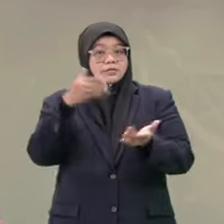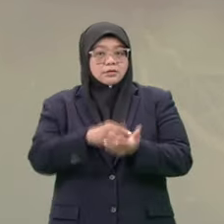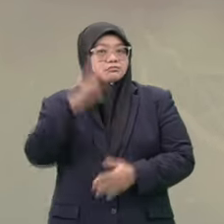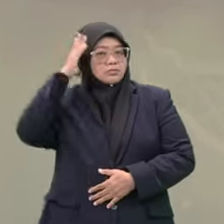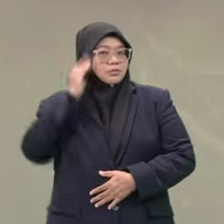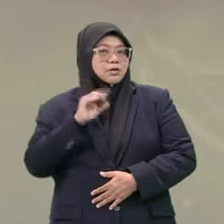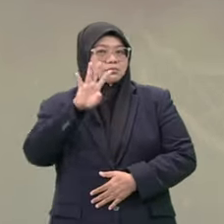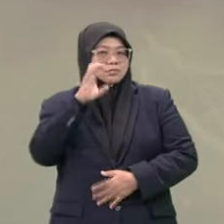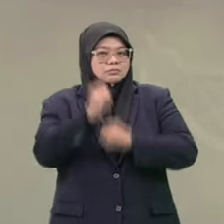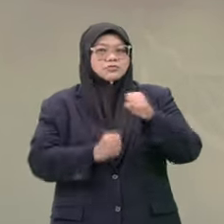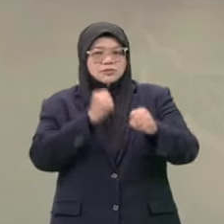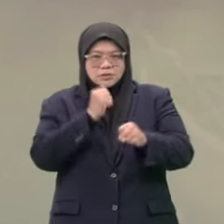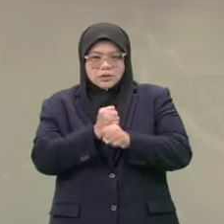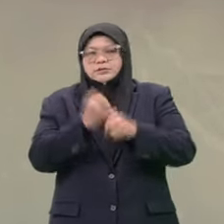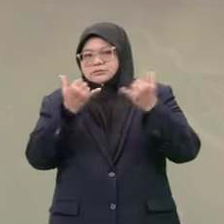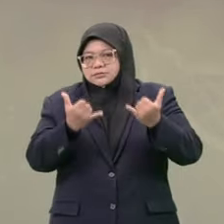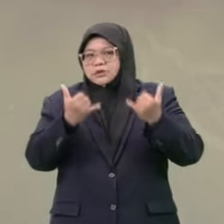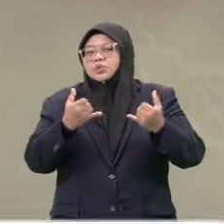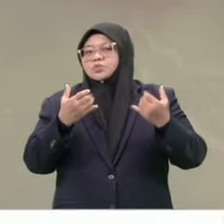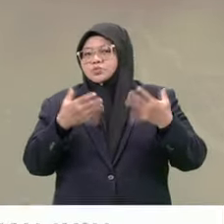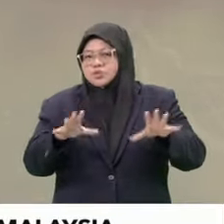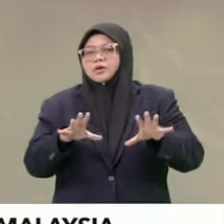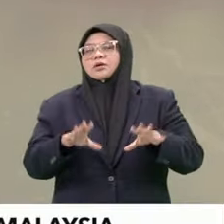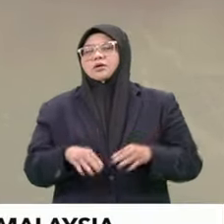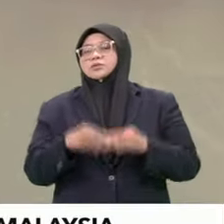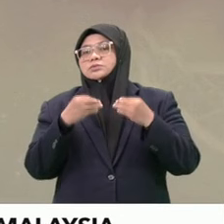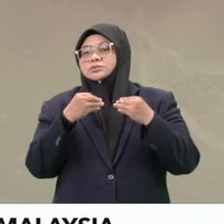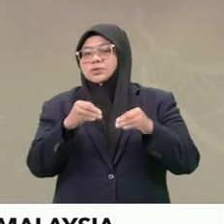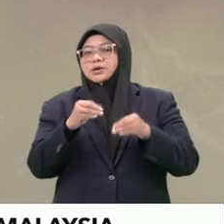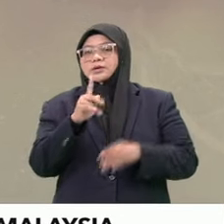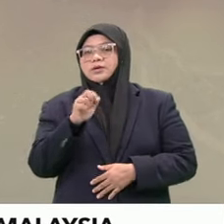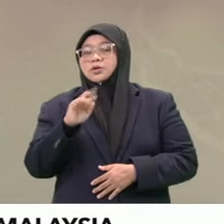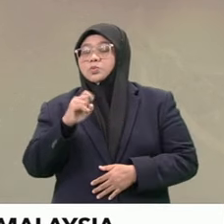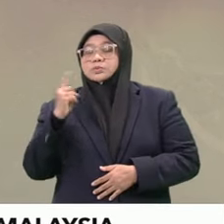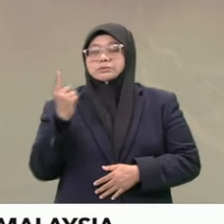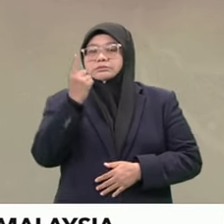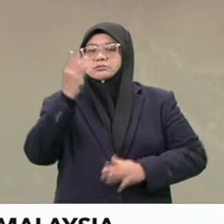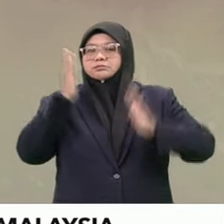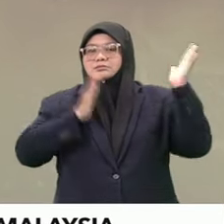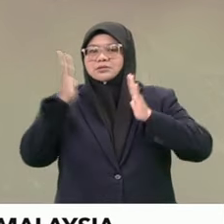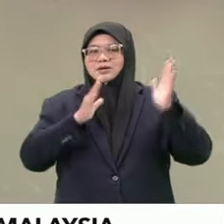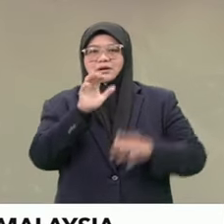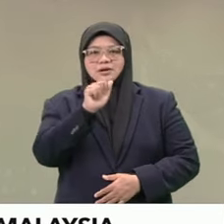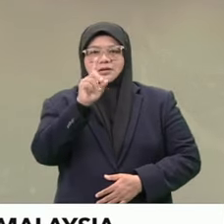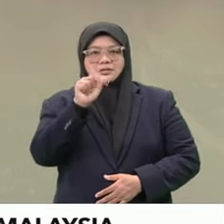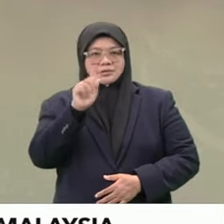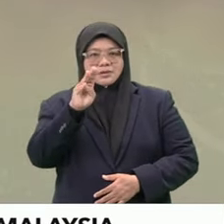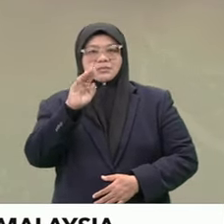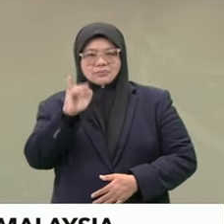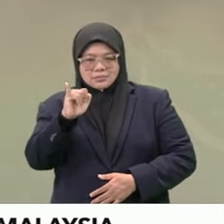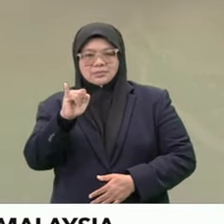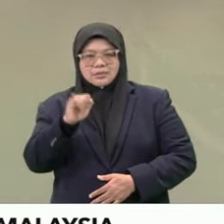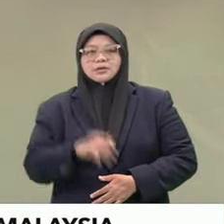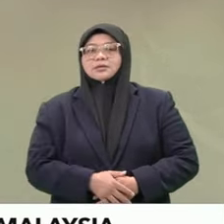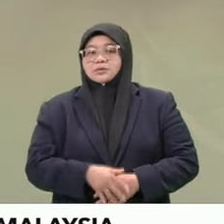berbekalkan pengalaman 40 tahun dan kini menjadi pengeluar rempah kari nombor satu di Malaysia. Adabi Consumer Industries Sdn Bhd